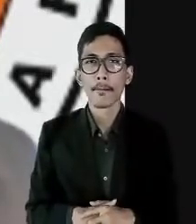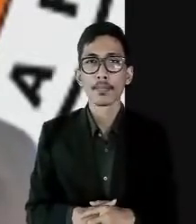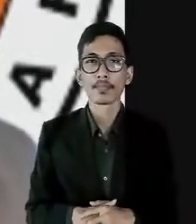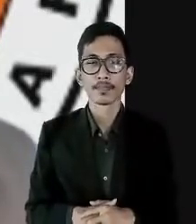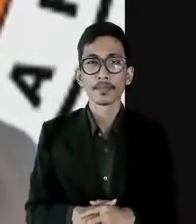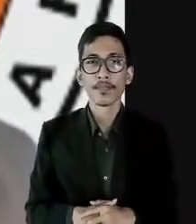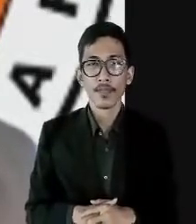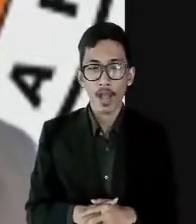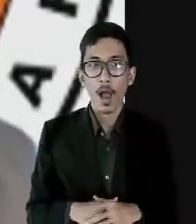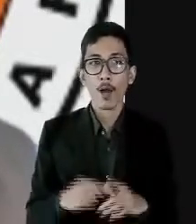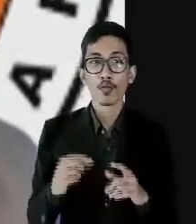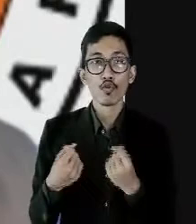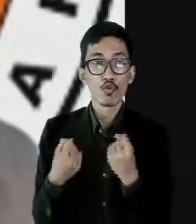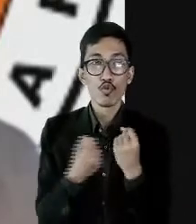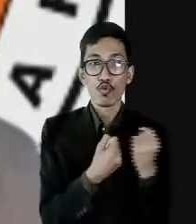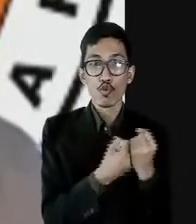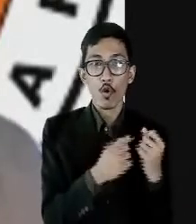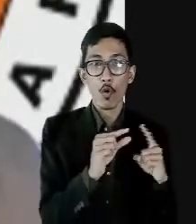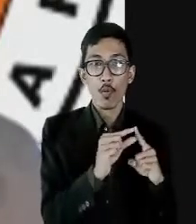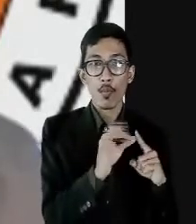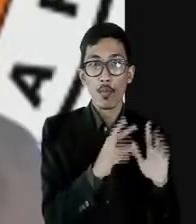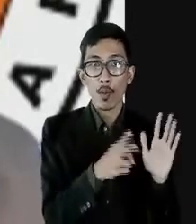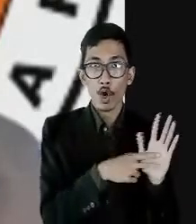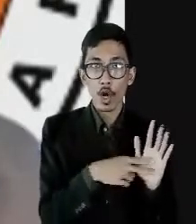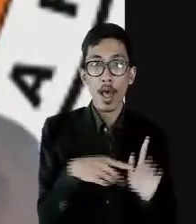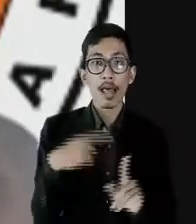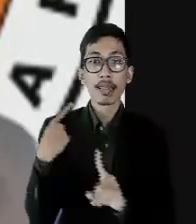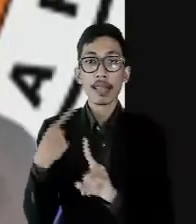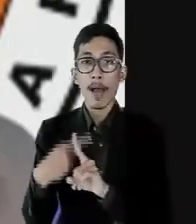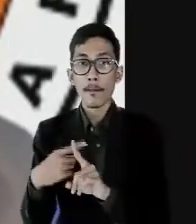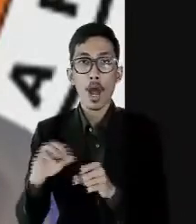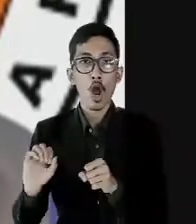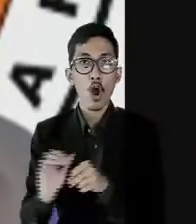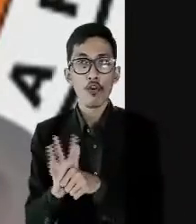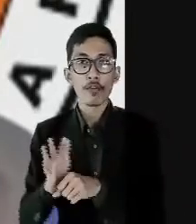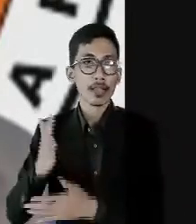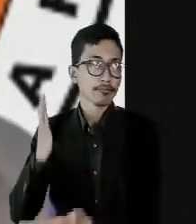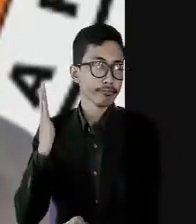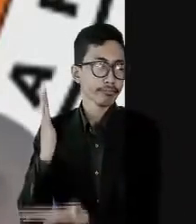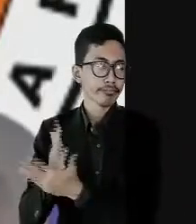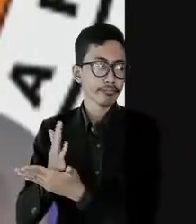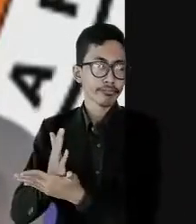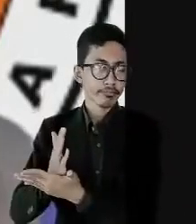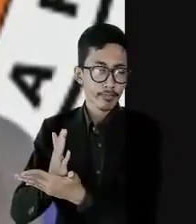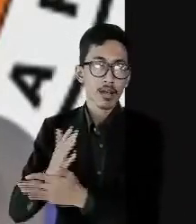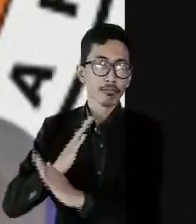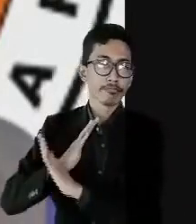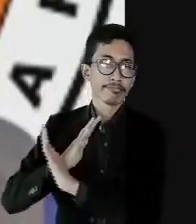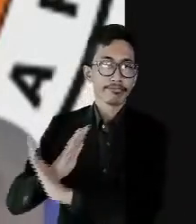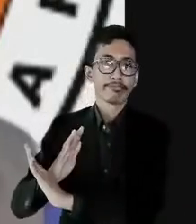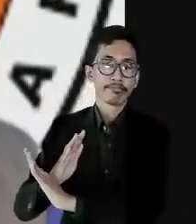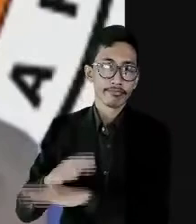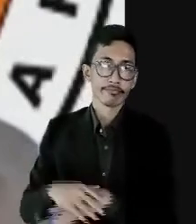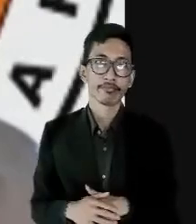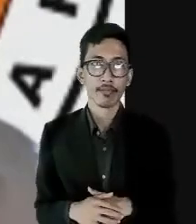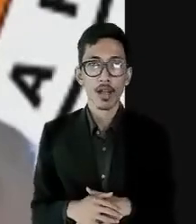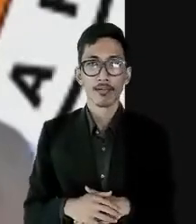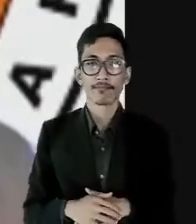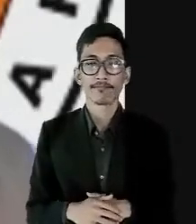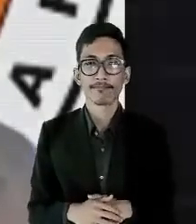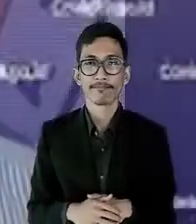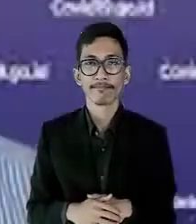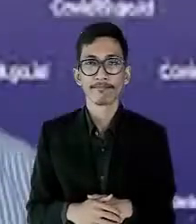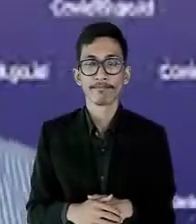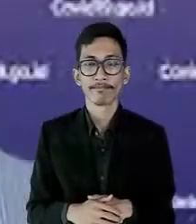rangka pencegahan itu terus dilakukan, baik di venue maupun di tempat keramaian. Demikian Pak